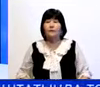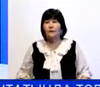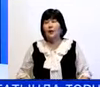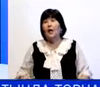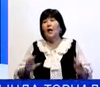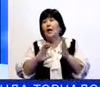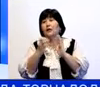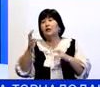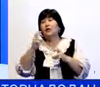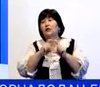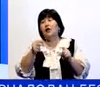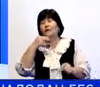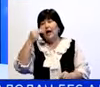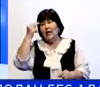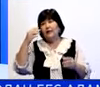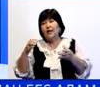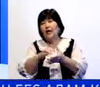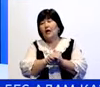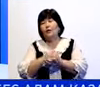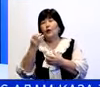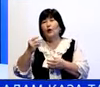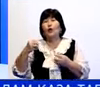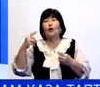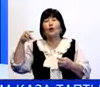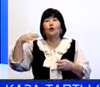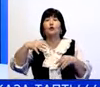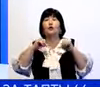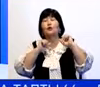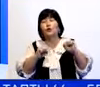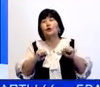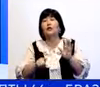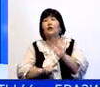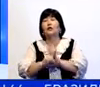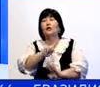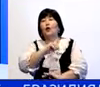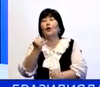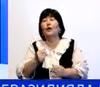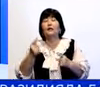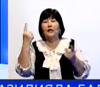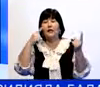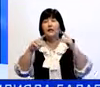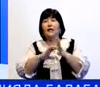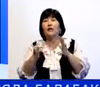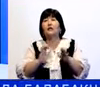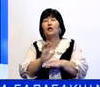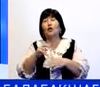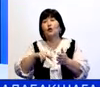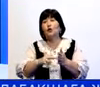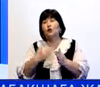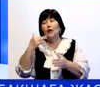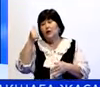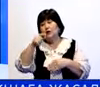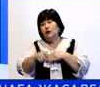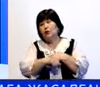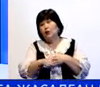Шыны зауытындағы қытайлық корпорация күн сәулесінен қорғайтын және күн көзінен қуат алатын шыны шығаруды жоспарлап отыр. Бұл жоба жыл соңына